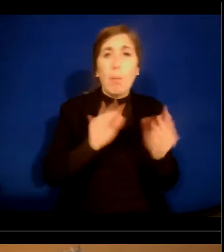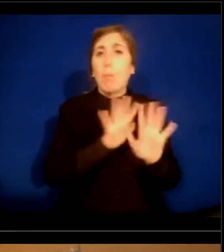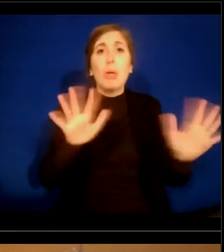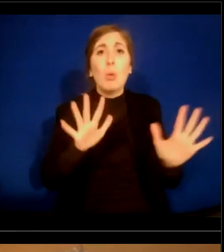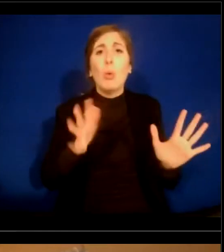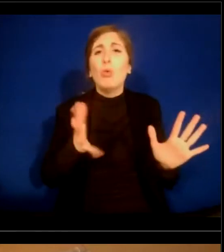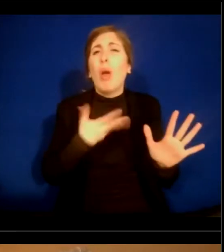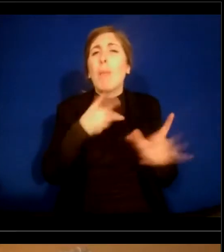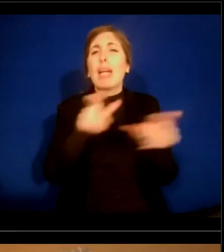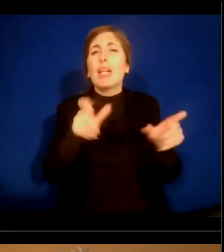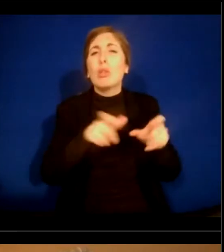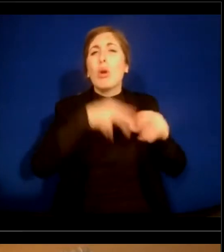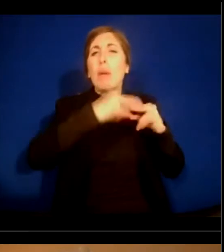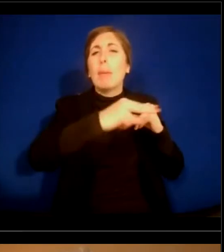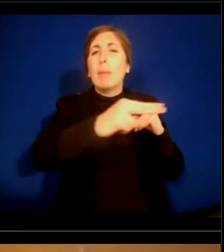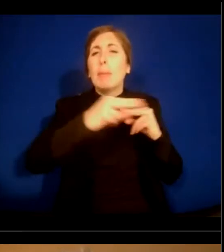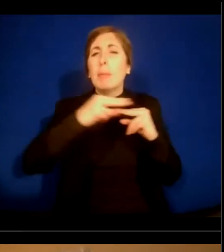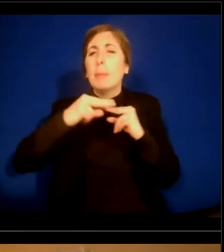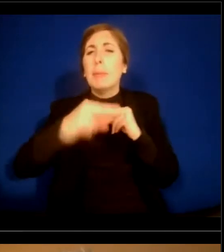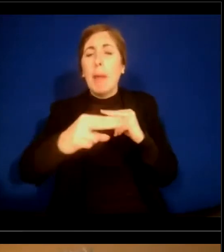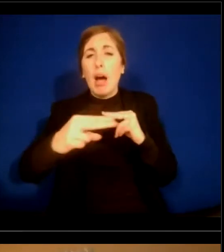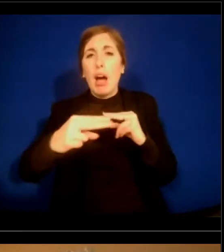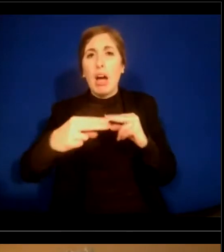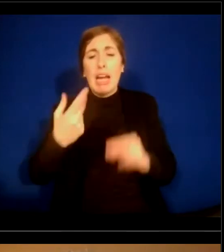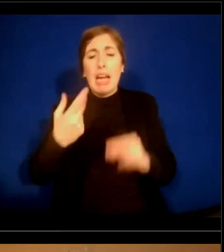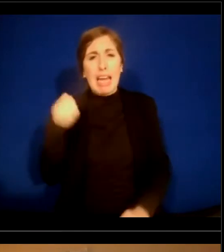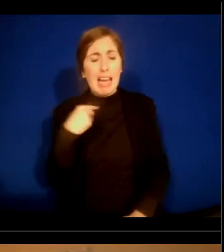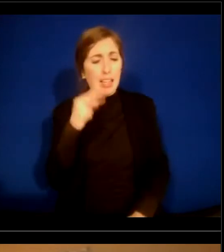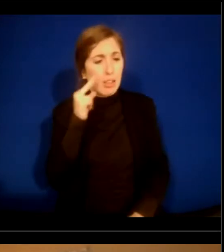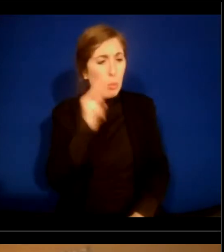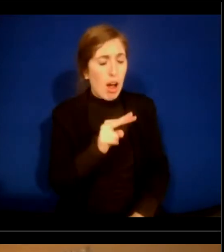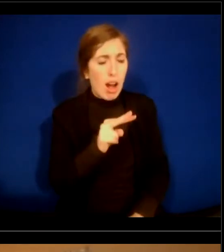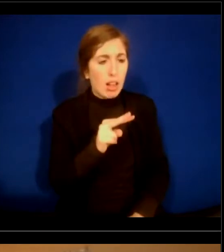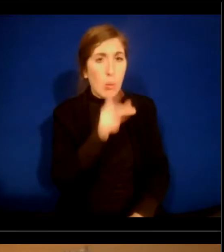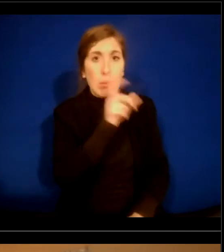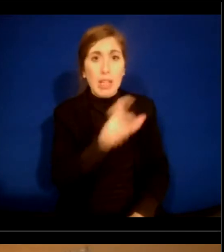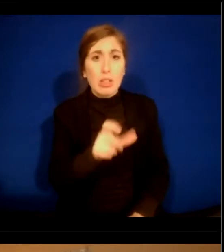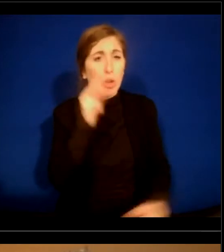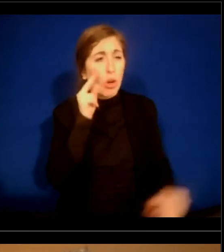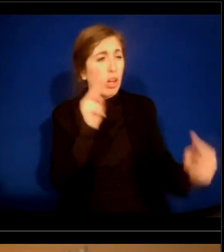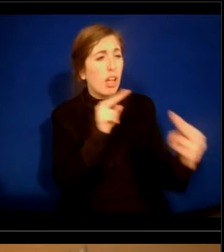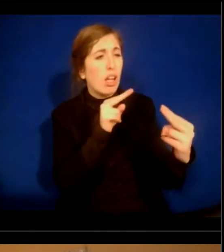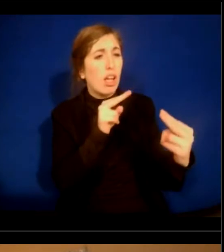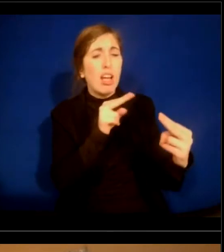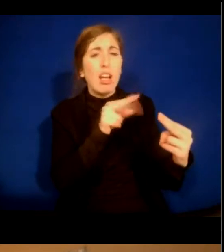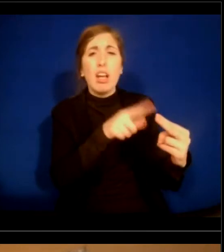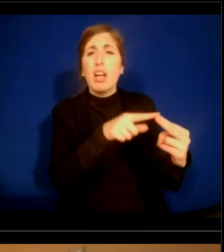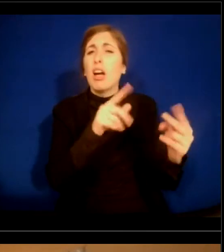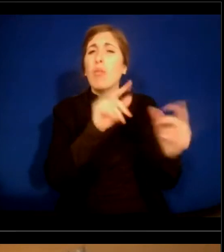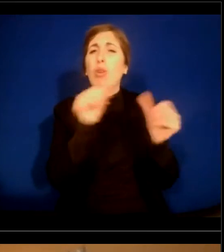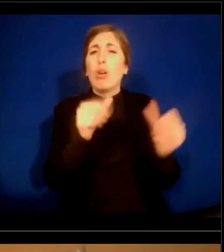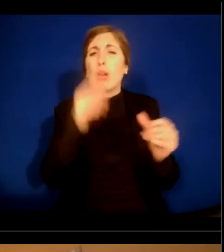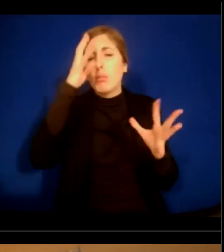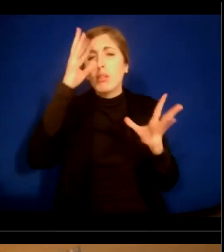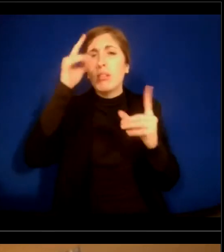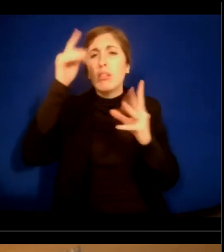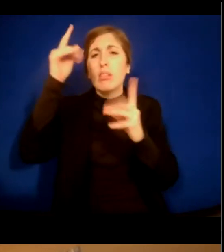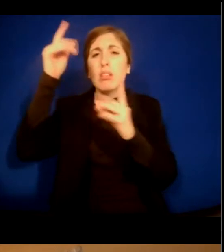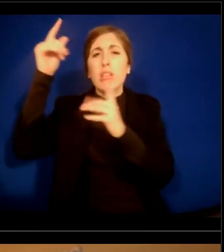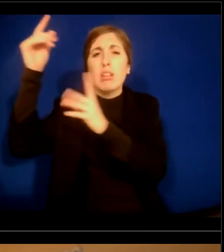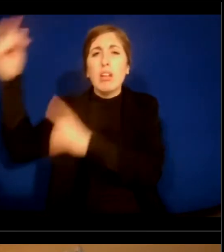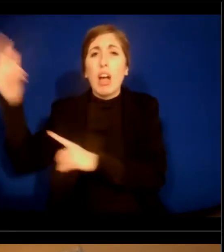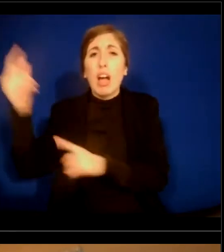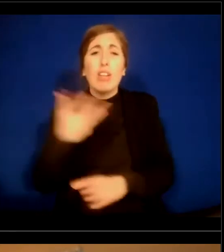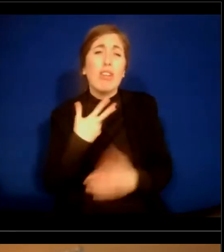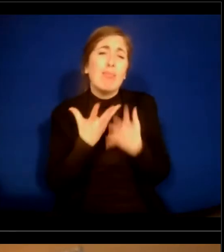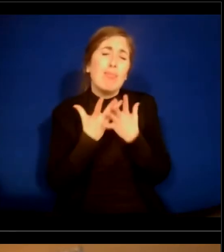e vedevo le loro menti altrove, i loro occhi e le loro menti altrove. Ci sono dei corpi in attesa di essere spostati, bambini